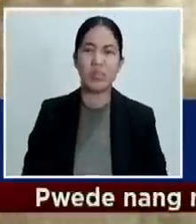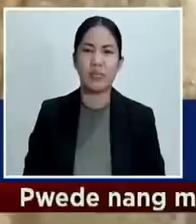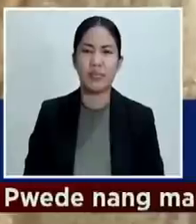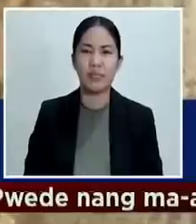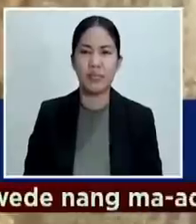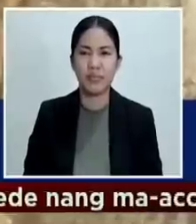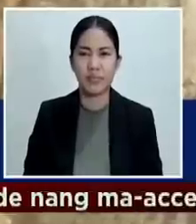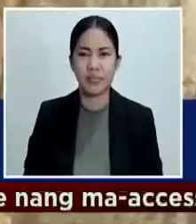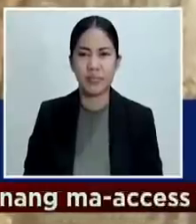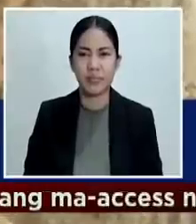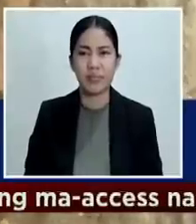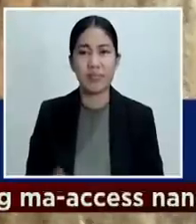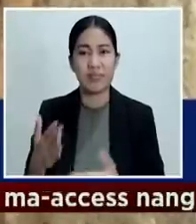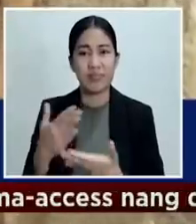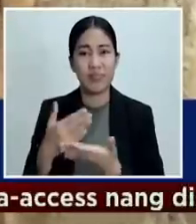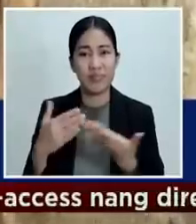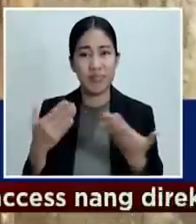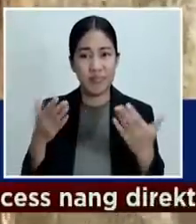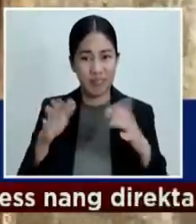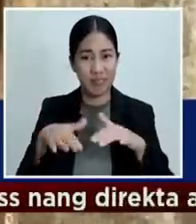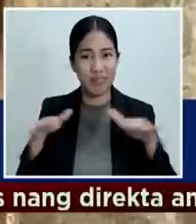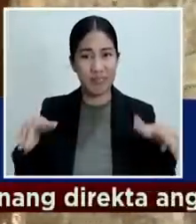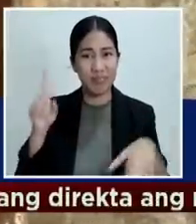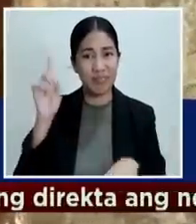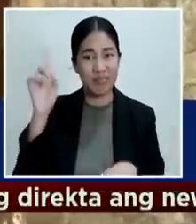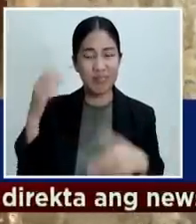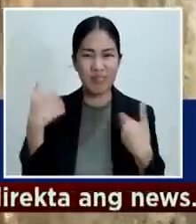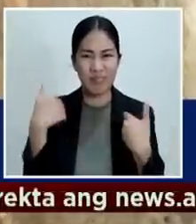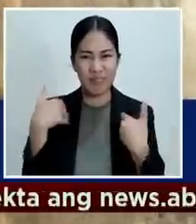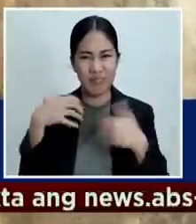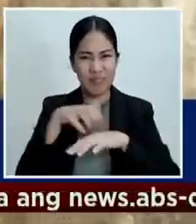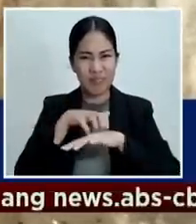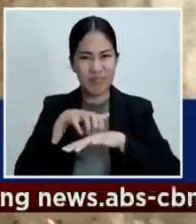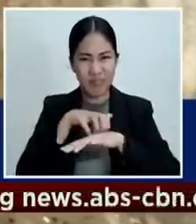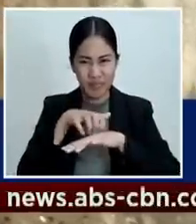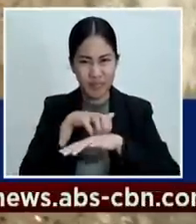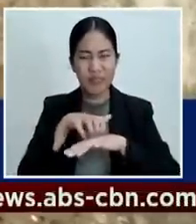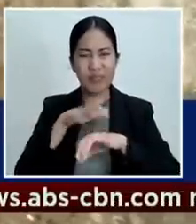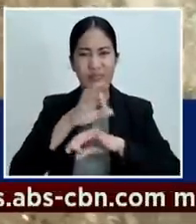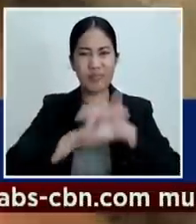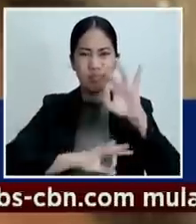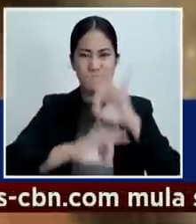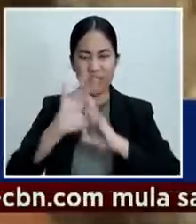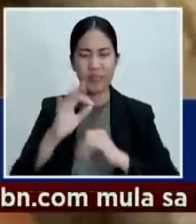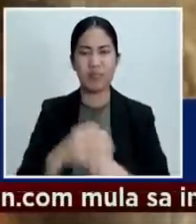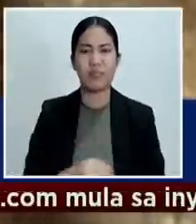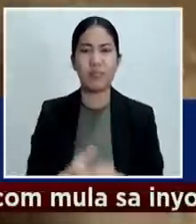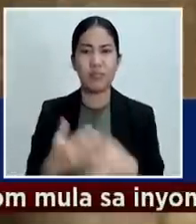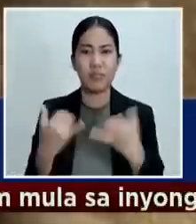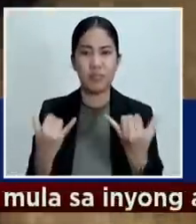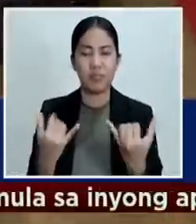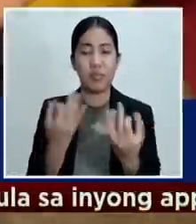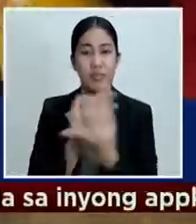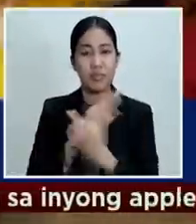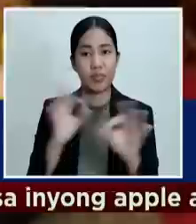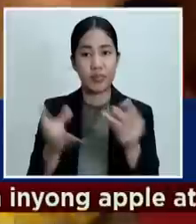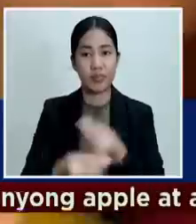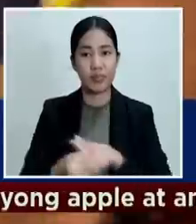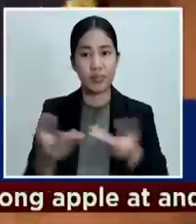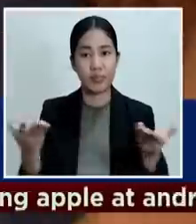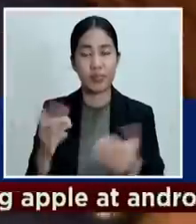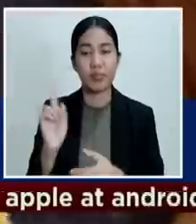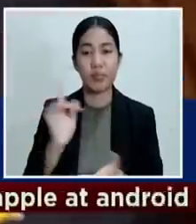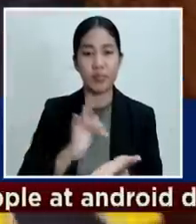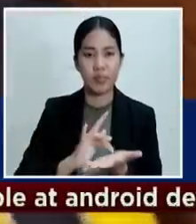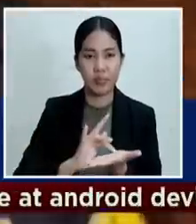May mga bata rin nagkakaalipunga. Ayon sa Pampanga Provincial Health Office, libreng ipinamimigay ang doxycycline